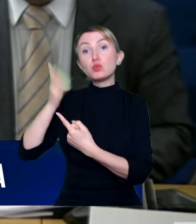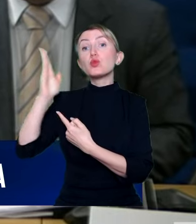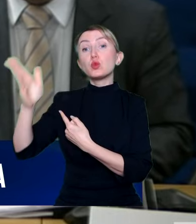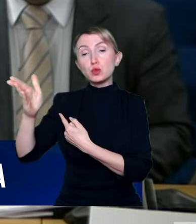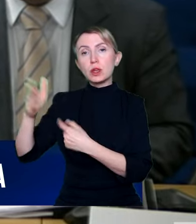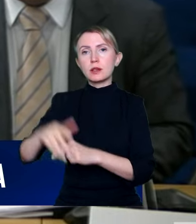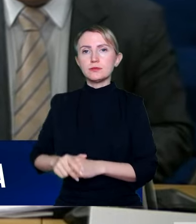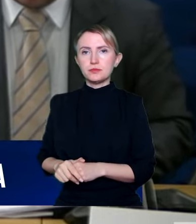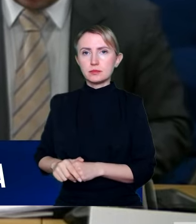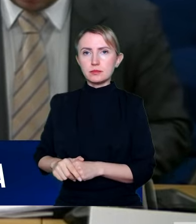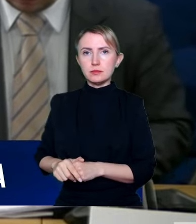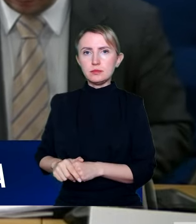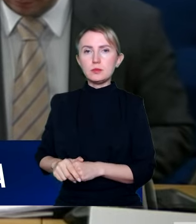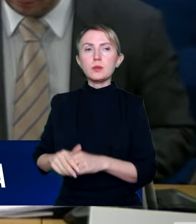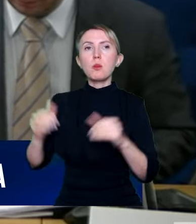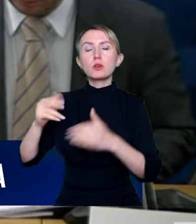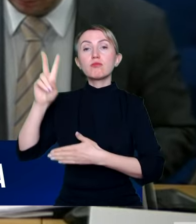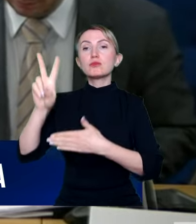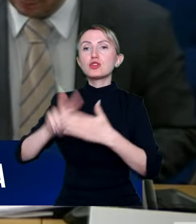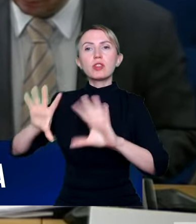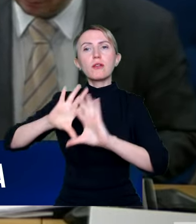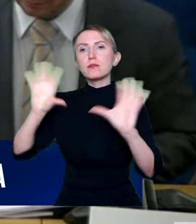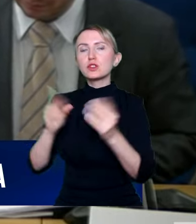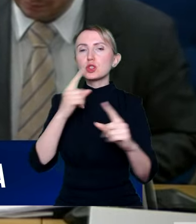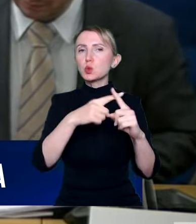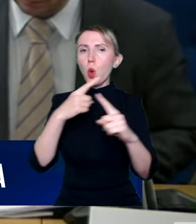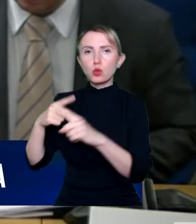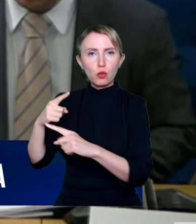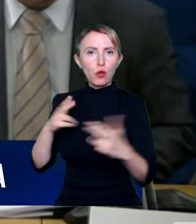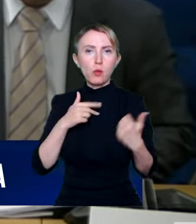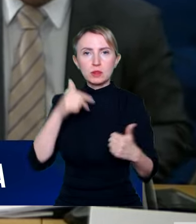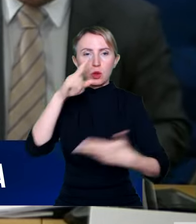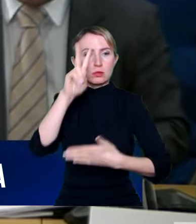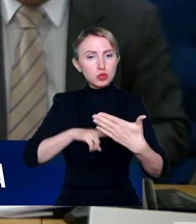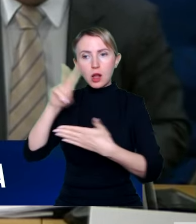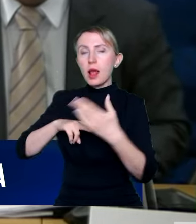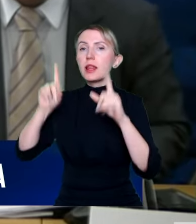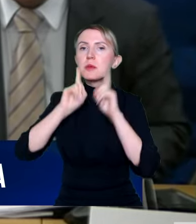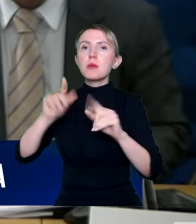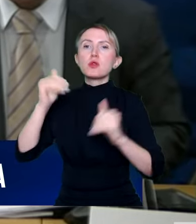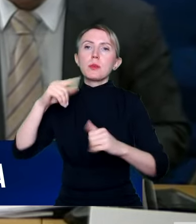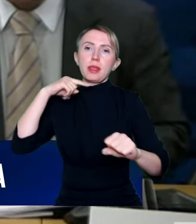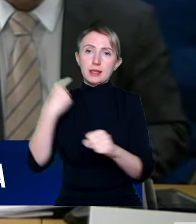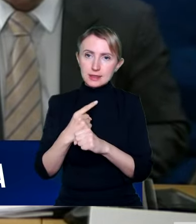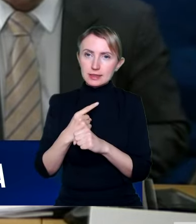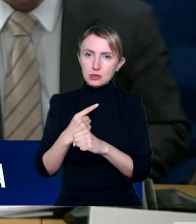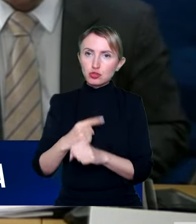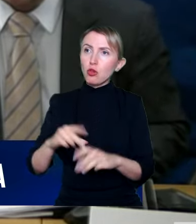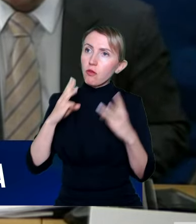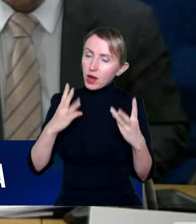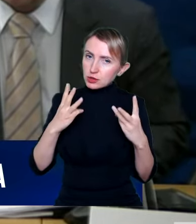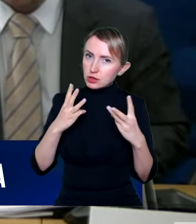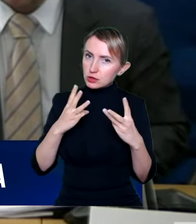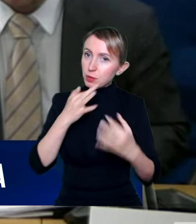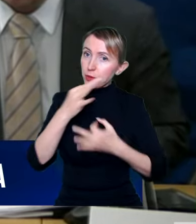po możliwości zapoznania się przez wszystkich członków komisji, będziemy mogli rzeczywiście podjąć decyzję, czy ważne jest, żebyśmy